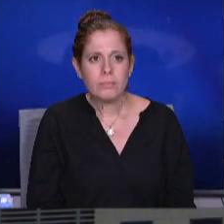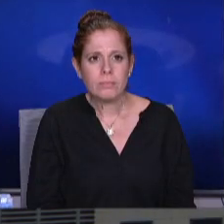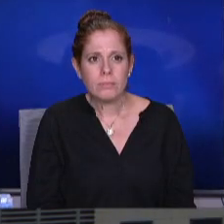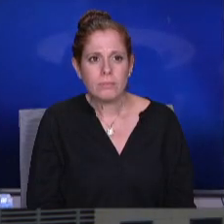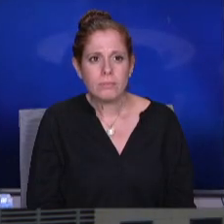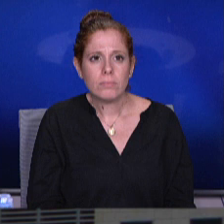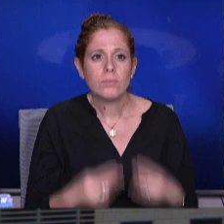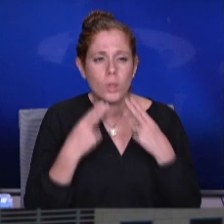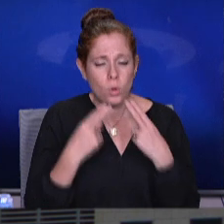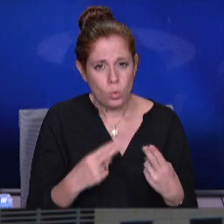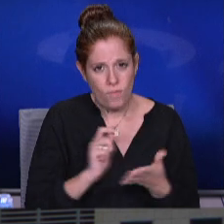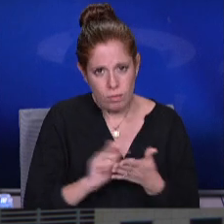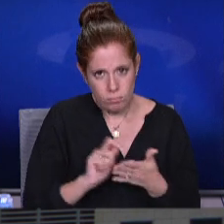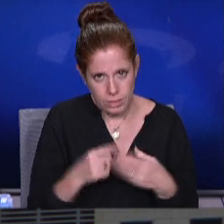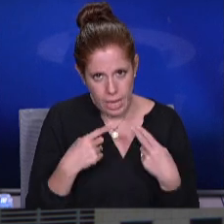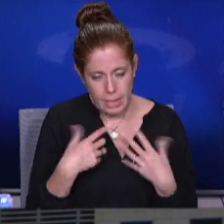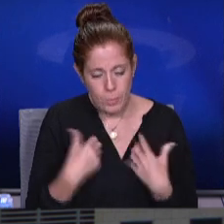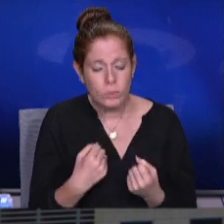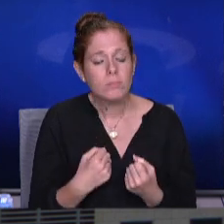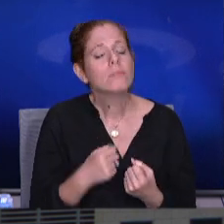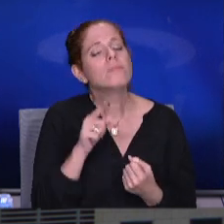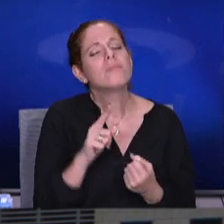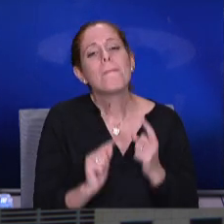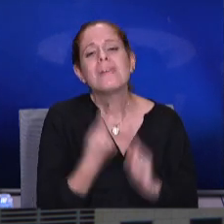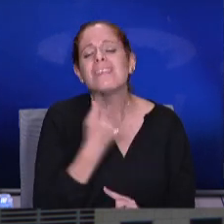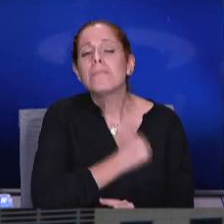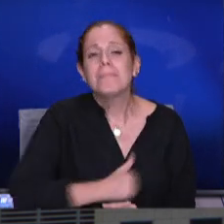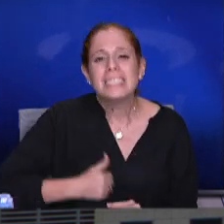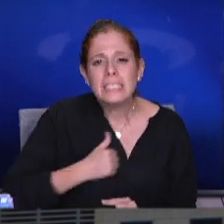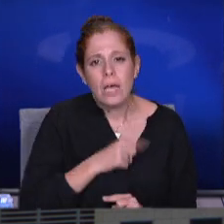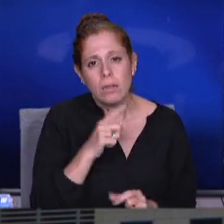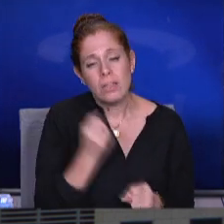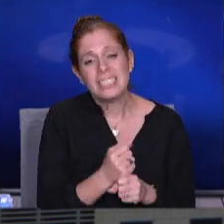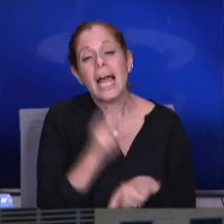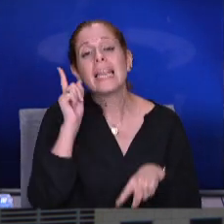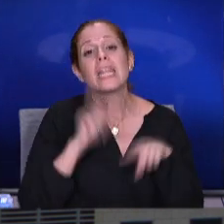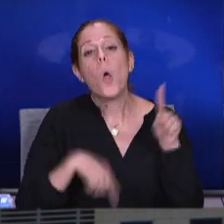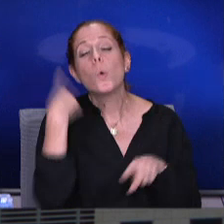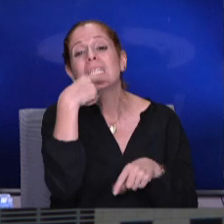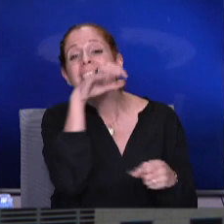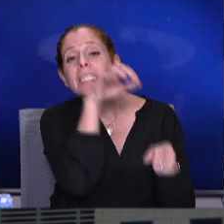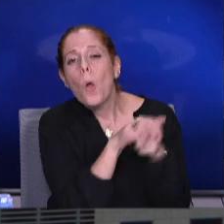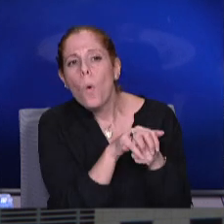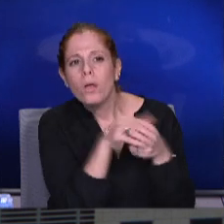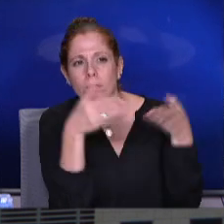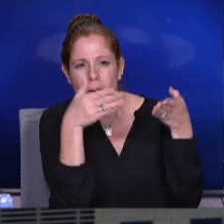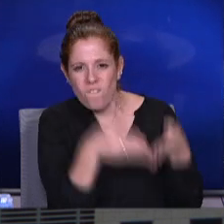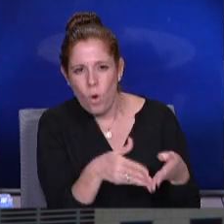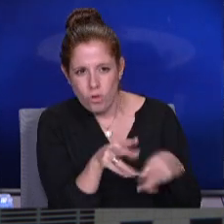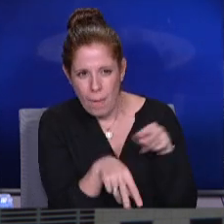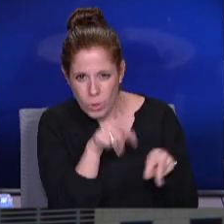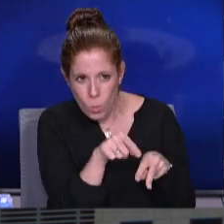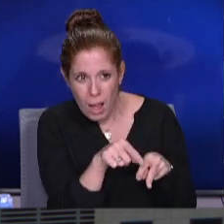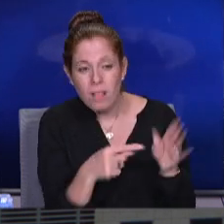הנה תגובת משרד הבריאות. מדובר במקרה מצער בו נעשתה טעות זיהוי בקבורת המטופלת. לאור כך הוקמה